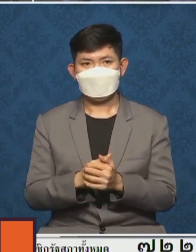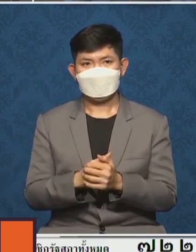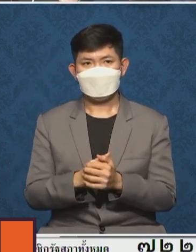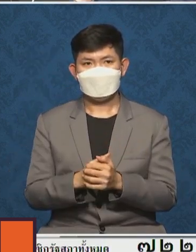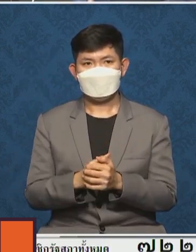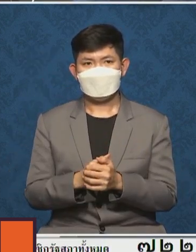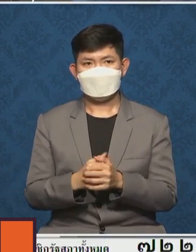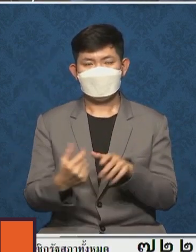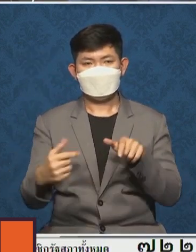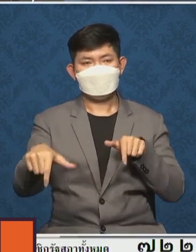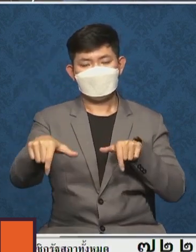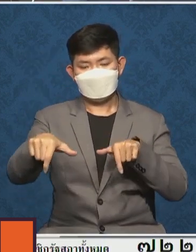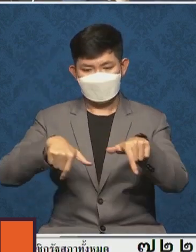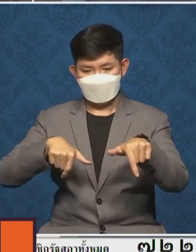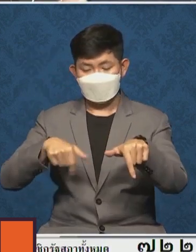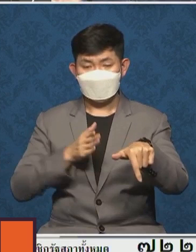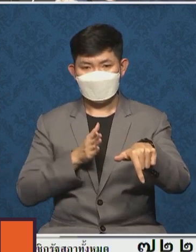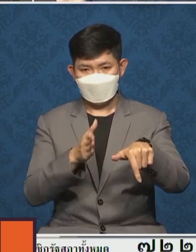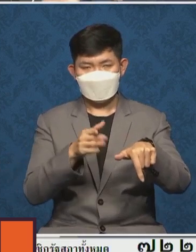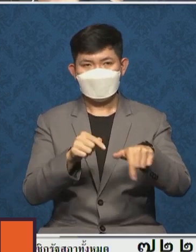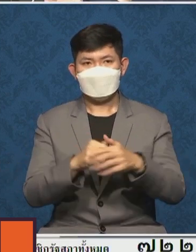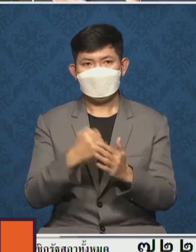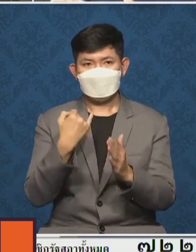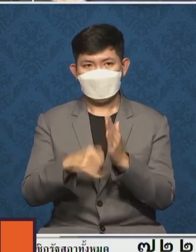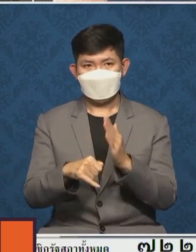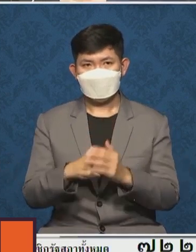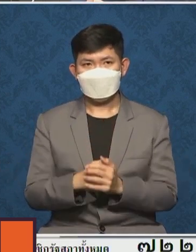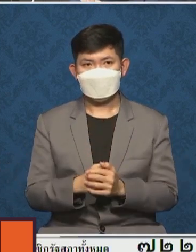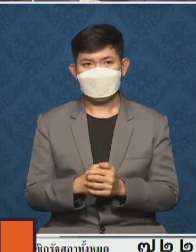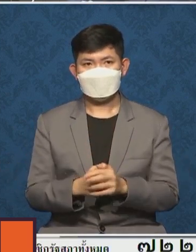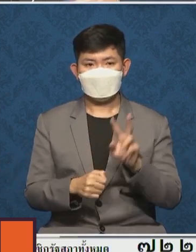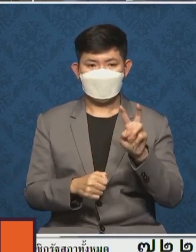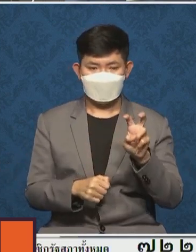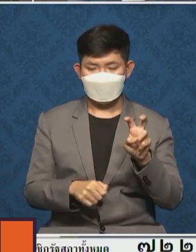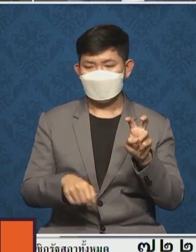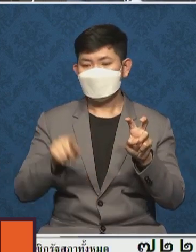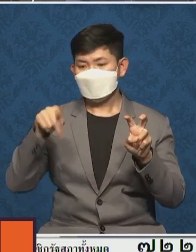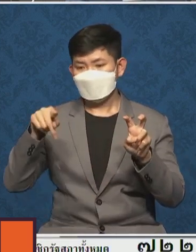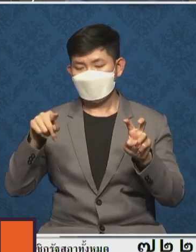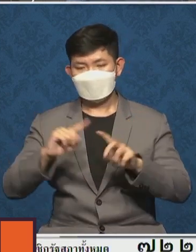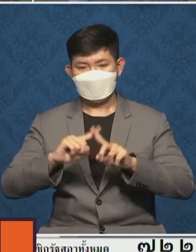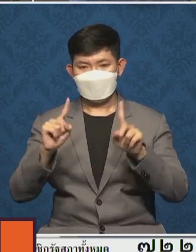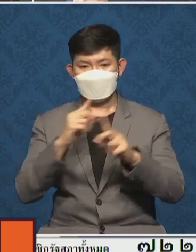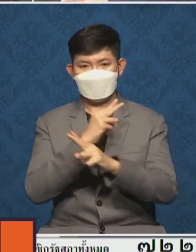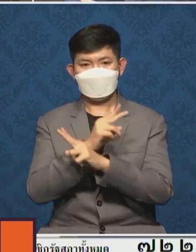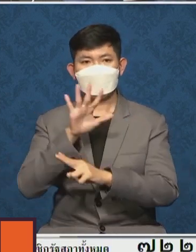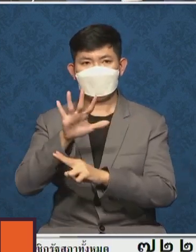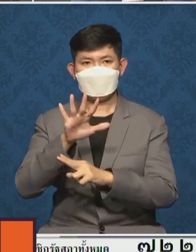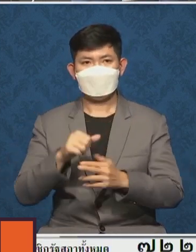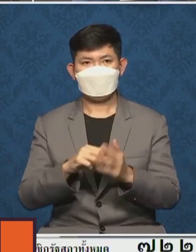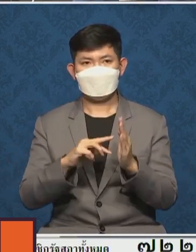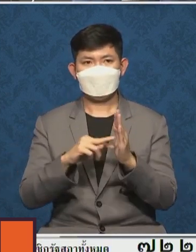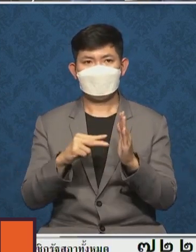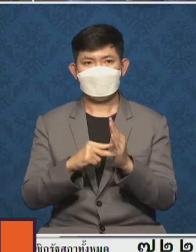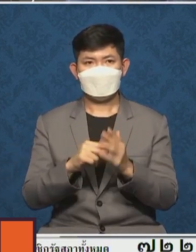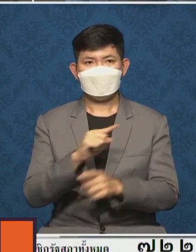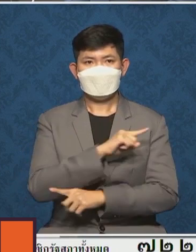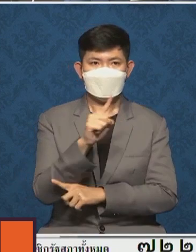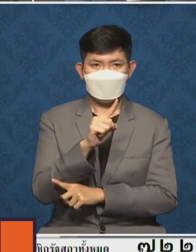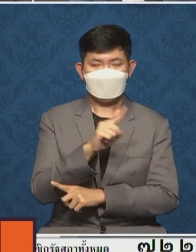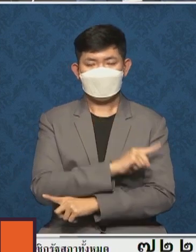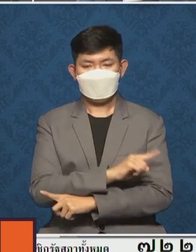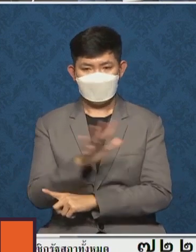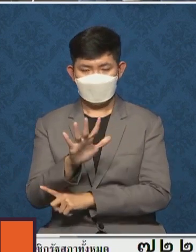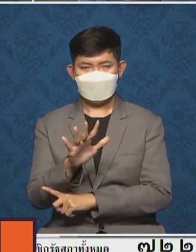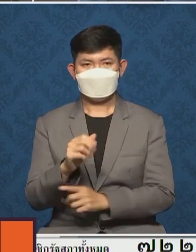ท่ากับ5วันปรับก็คือระหว่าง200กับ5 1,000 เนี่ยมันต่างกัน5เท่าก็เท่ากับ1วันปรับต่อ1ต่อ5วันปรับนั่นเองครับในส่วน